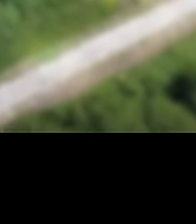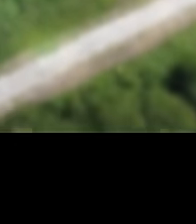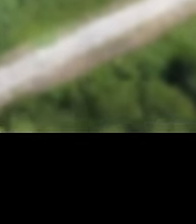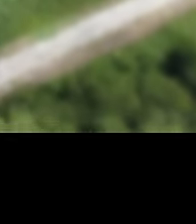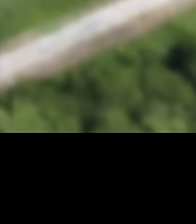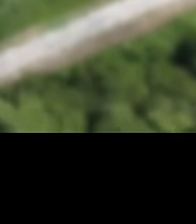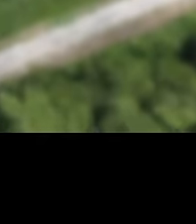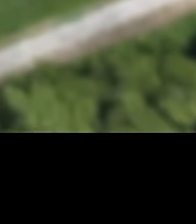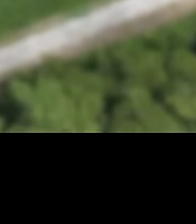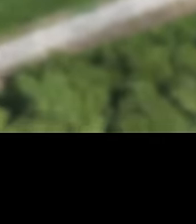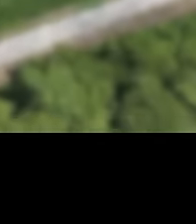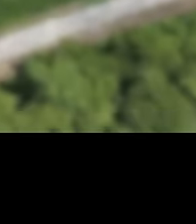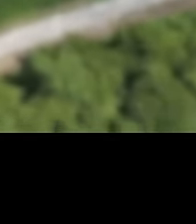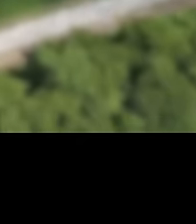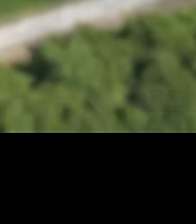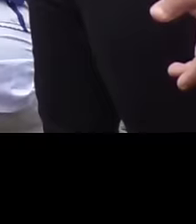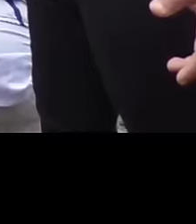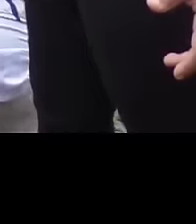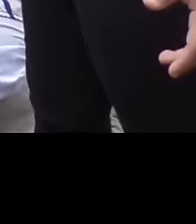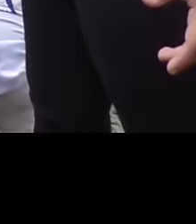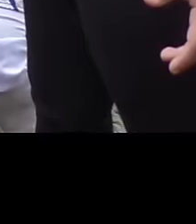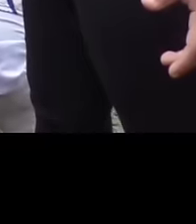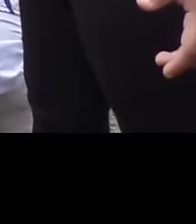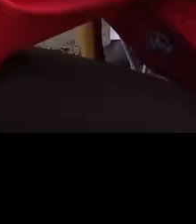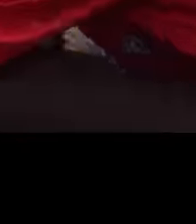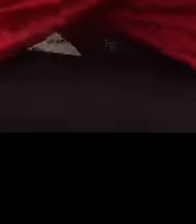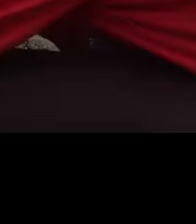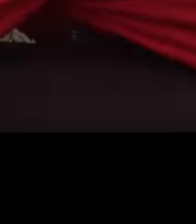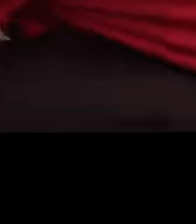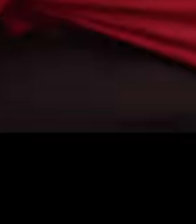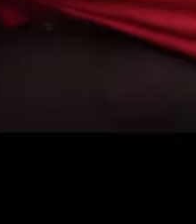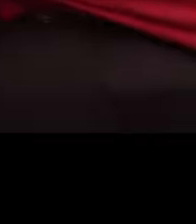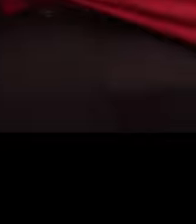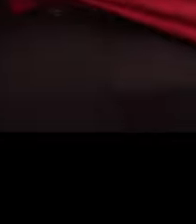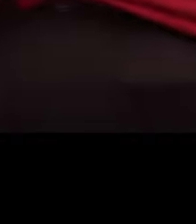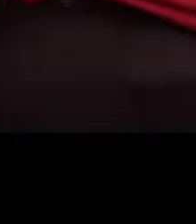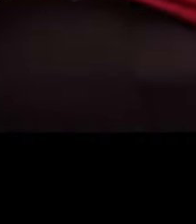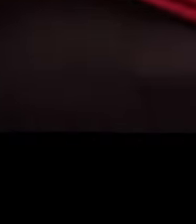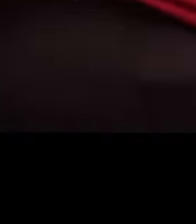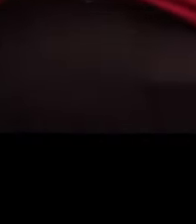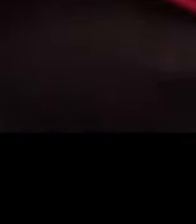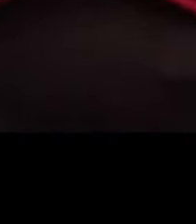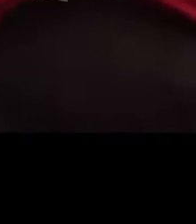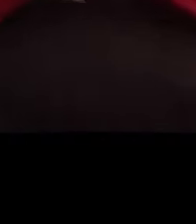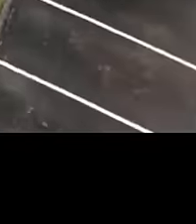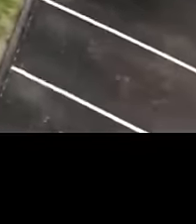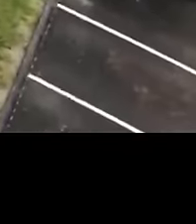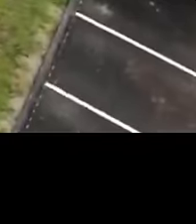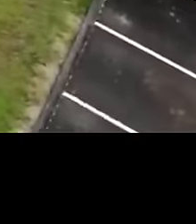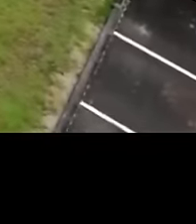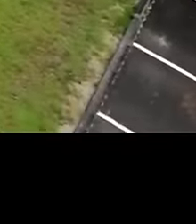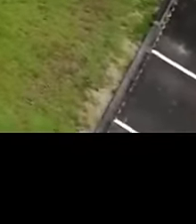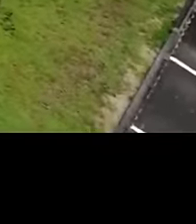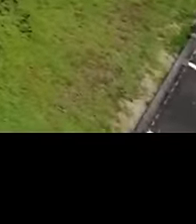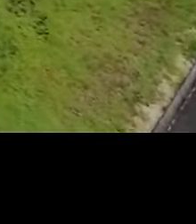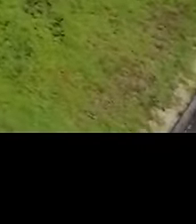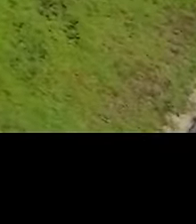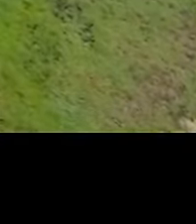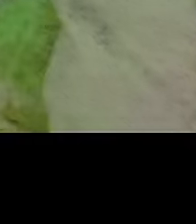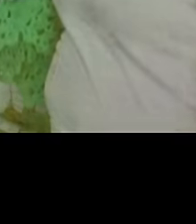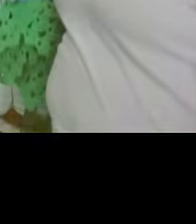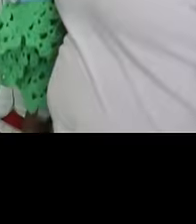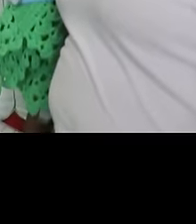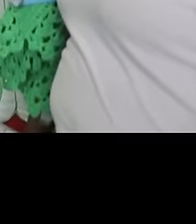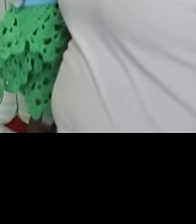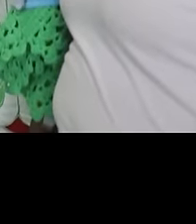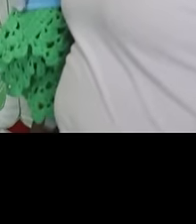Surinames historische grondconversie en milieuinspanningen tonen aan dat het duurzame ontwikkeling centraal